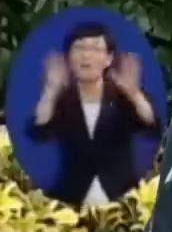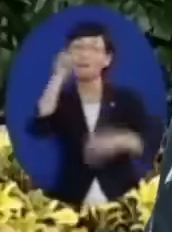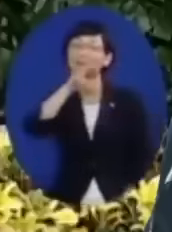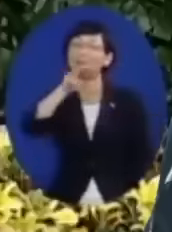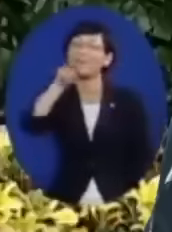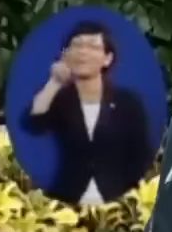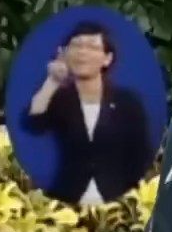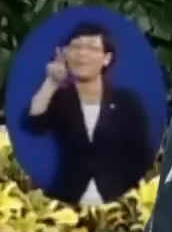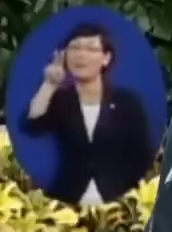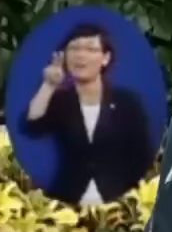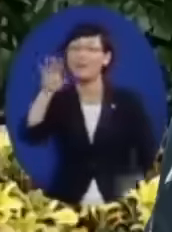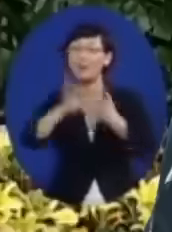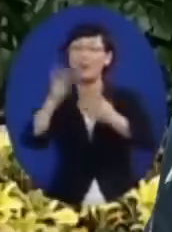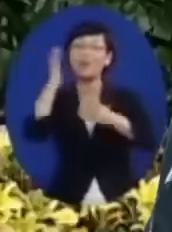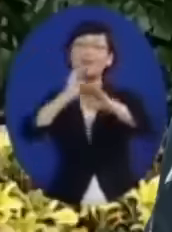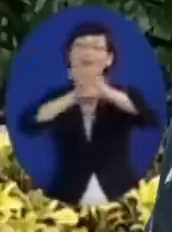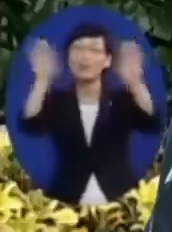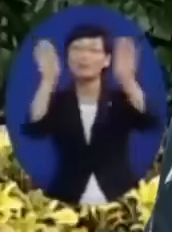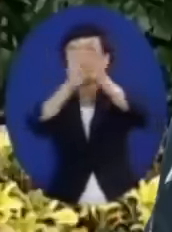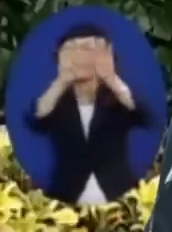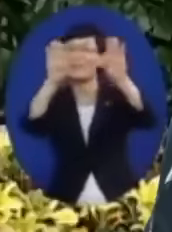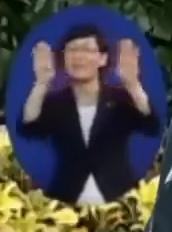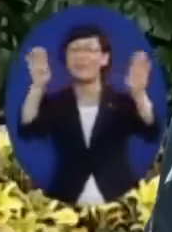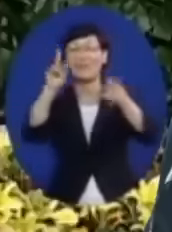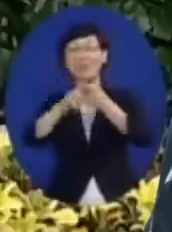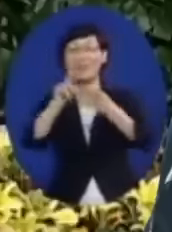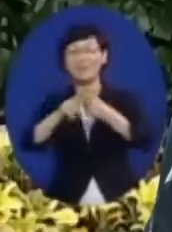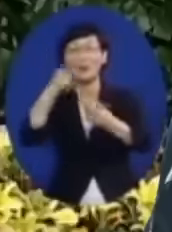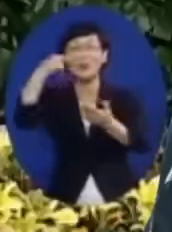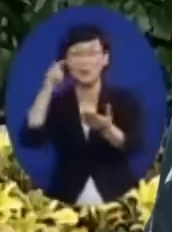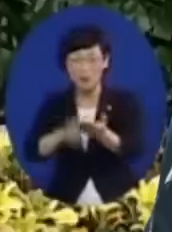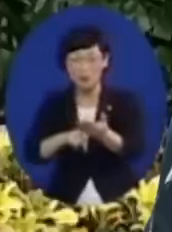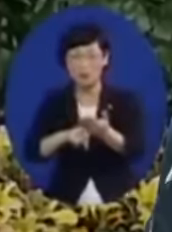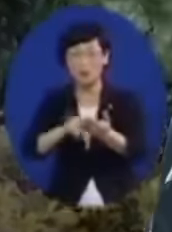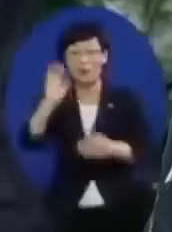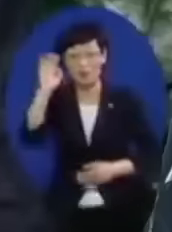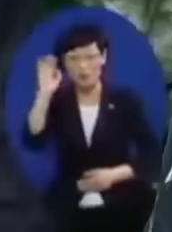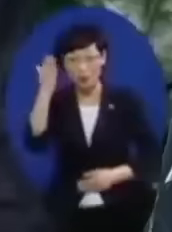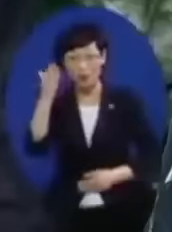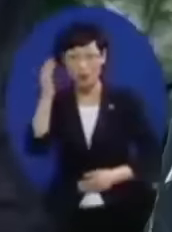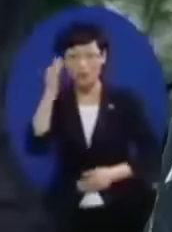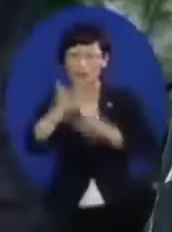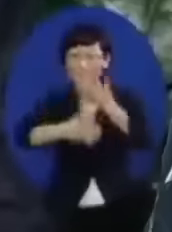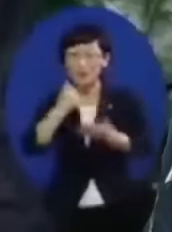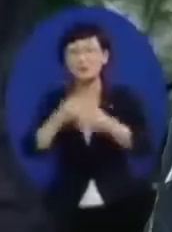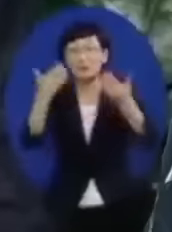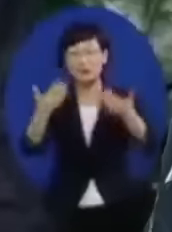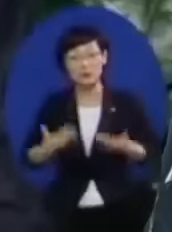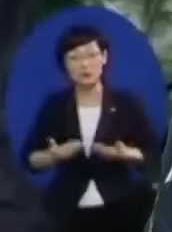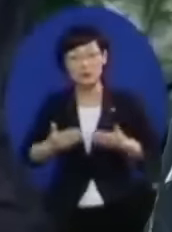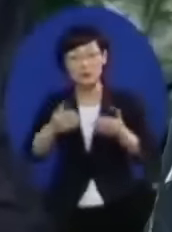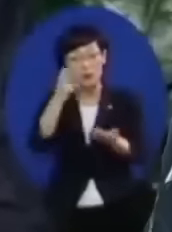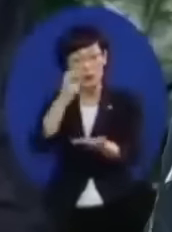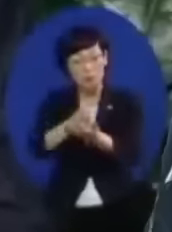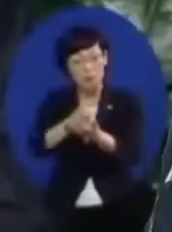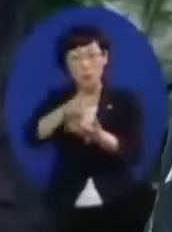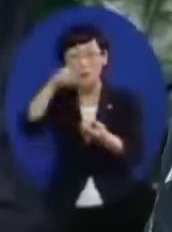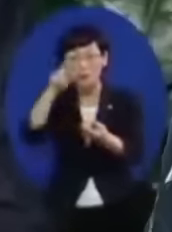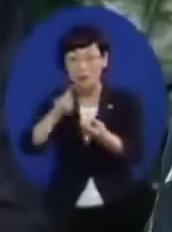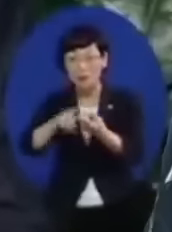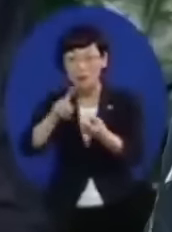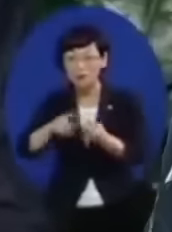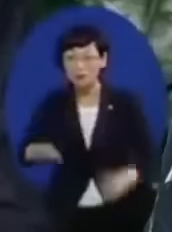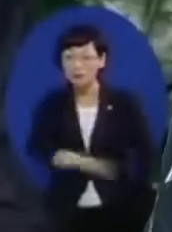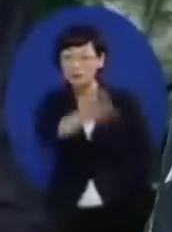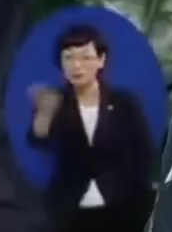쳐다보면 하늘 문이 열려 있는 것을 발견하고 하나님이 주시는 계명을 우리가